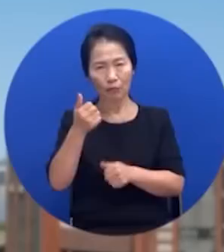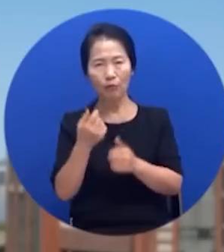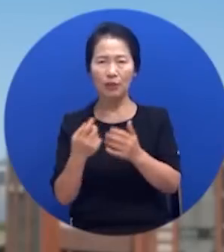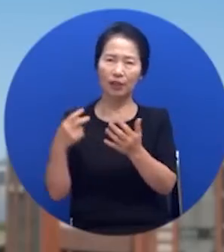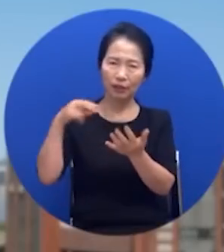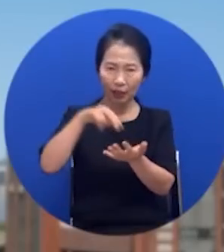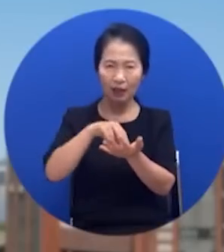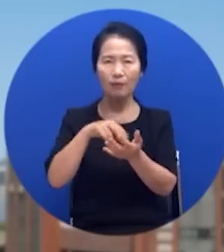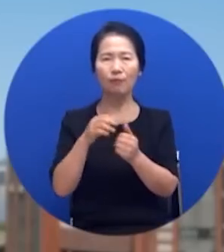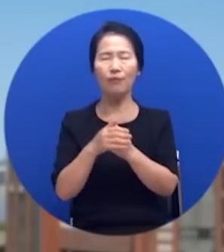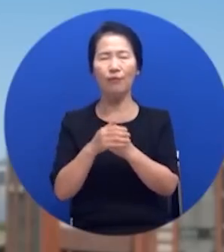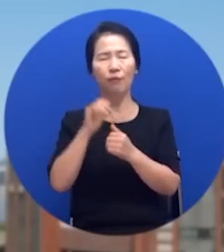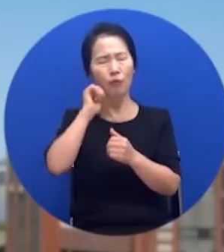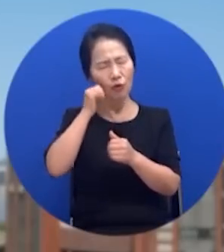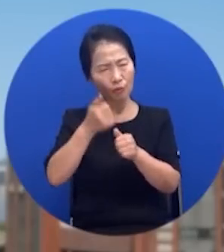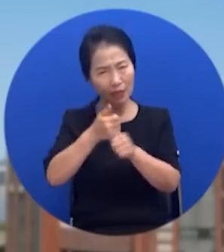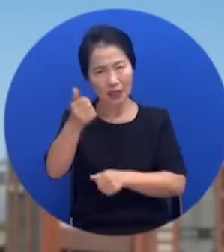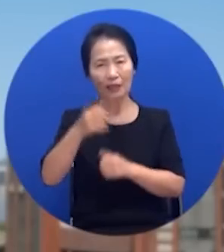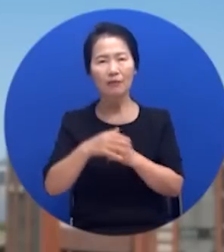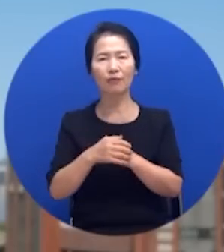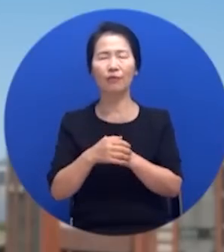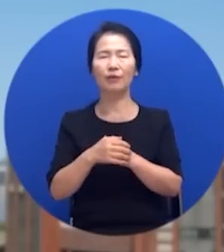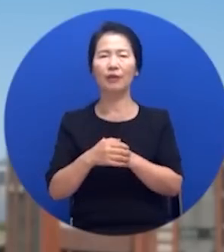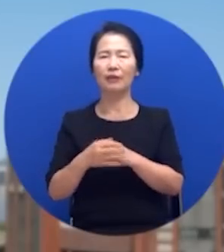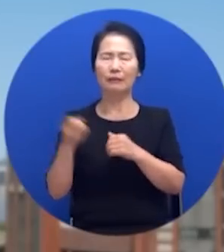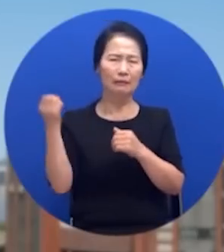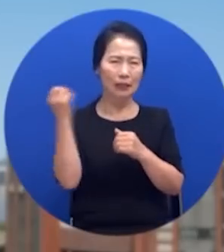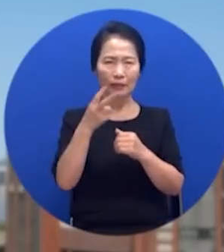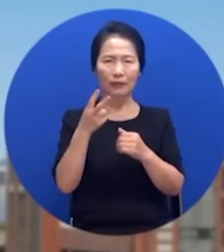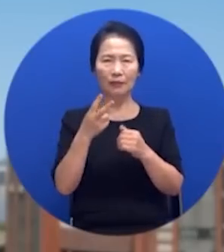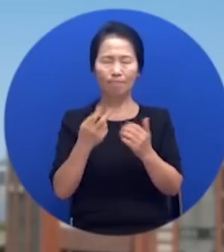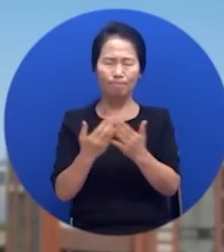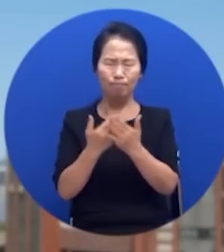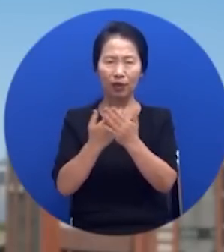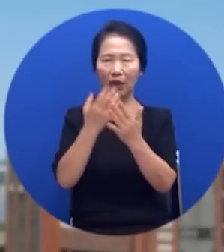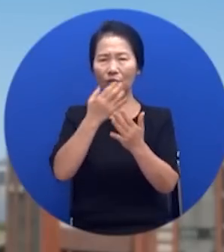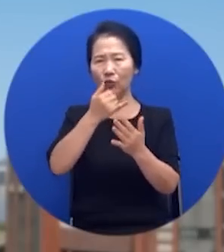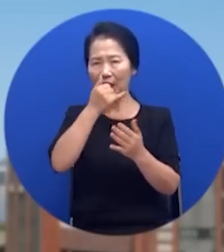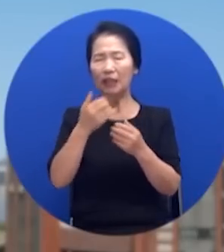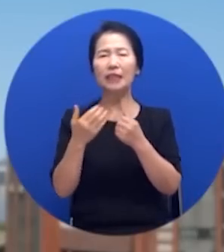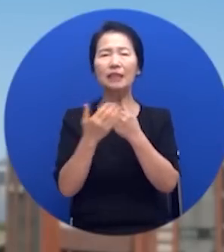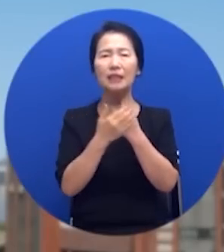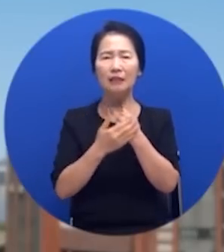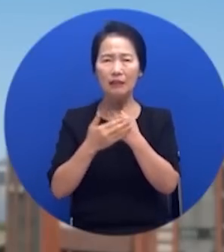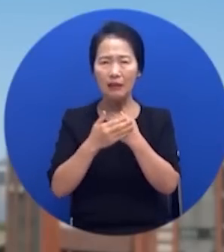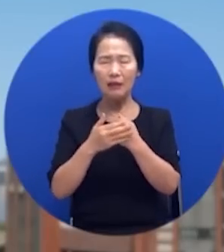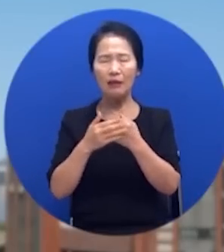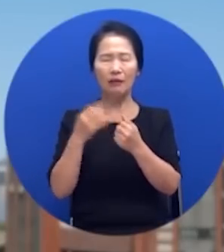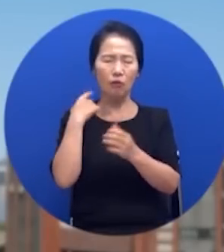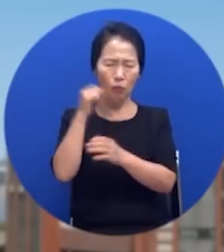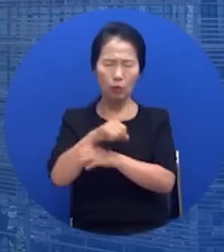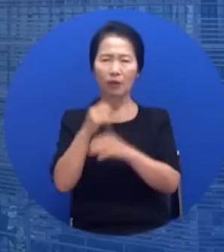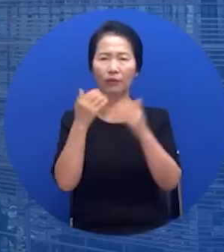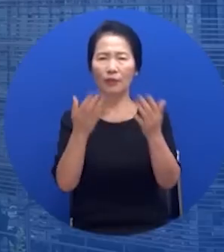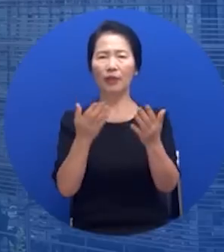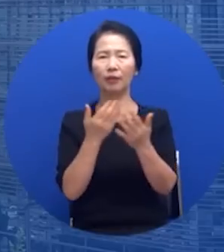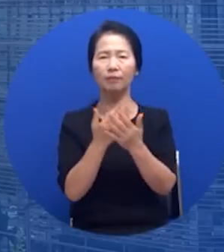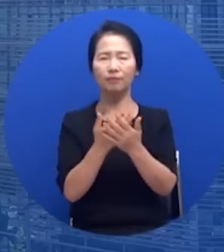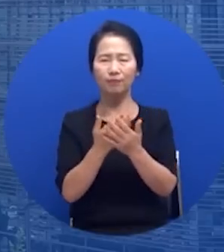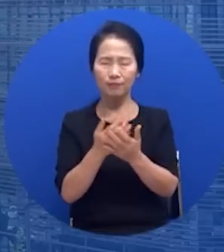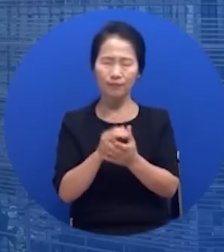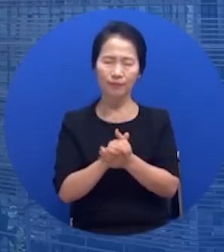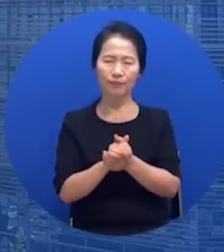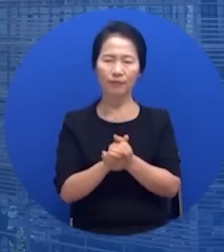어려움을 이겨내고 제2의 도약할 수 있는 그 놀라운 은혜를 주님 허락하여 주시옵소서.